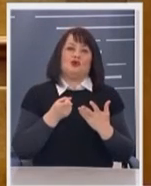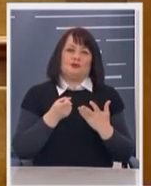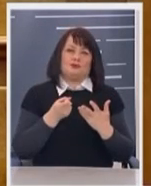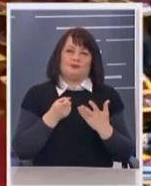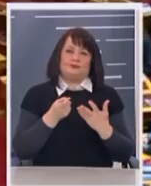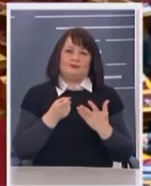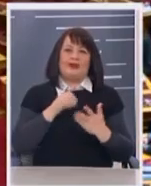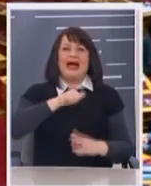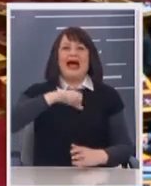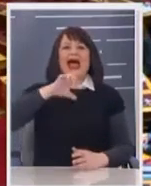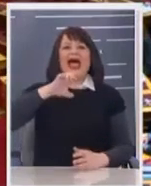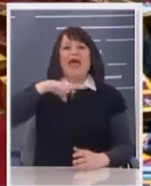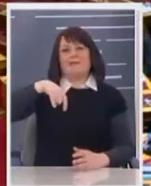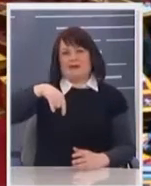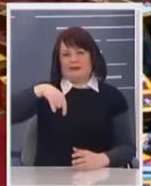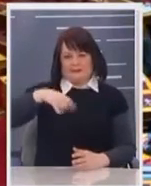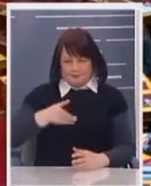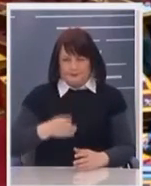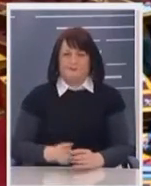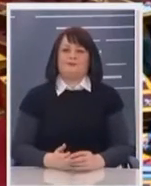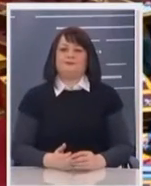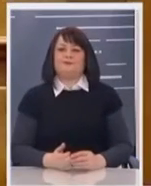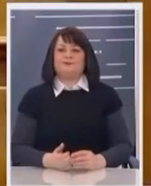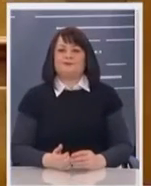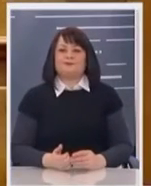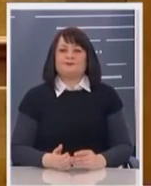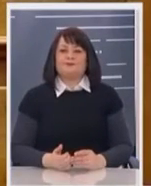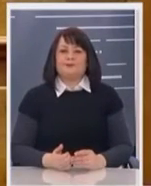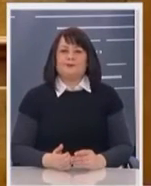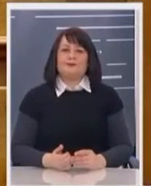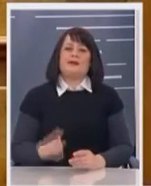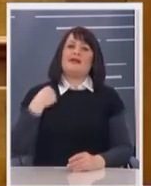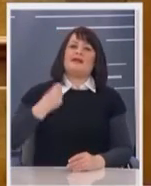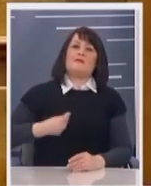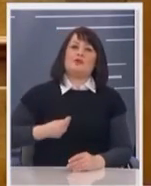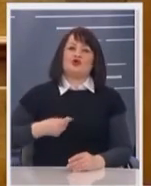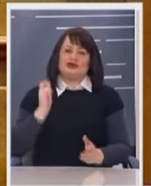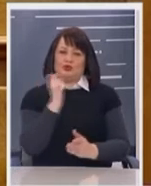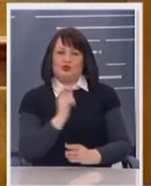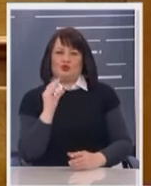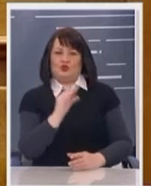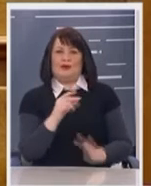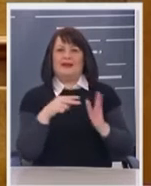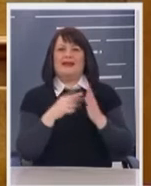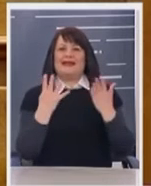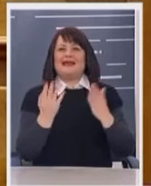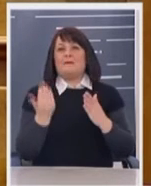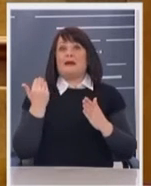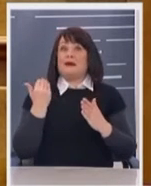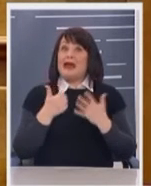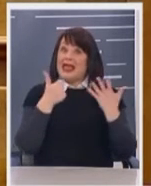του ακαθάριστου εγχώριου προϊόντος, και ενώ η δημόσια δαπάνη, ξέρετε, το 2009, πριν την κρίση, ήταν στο